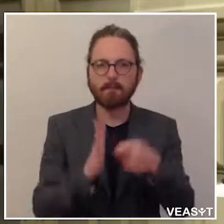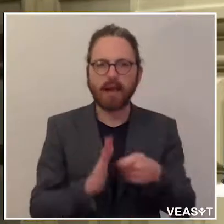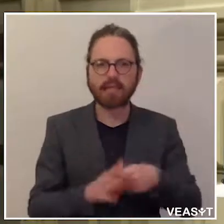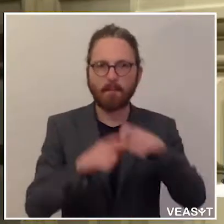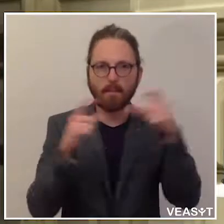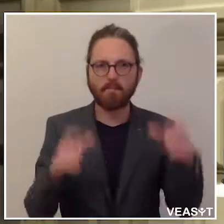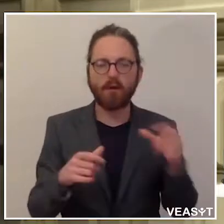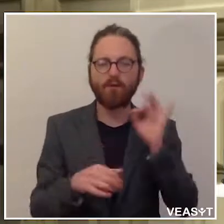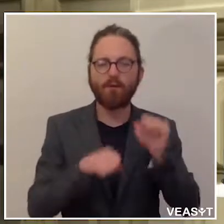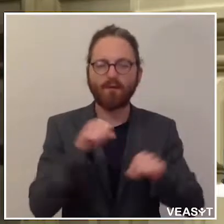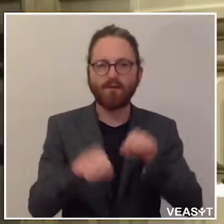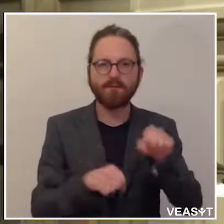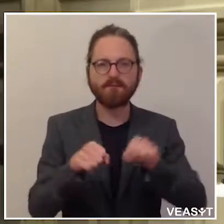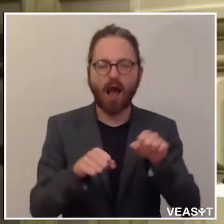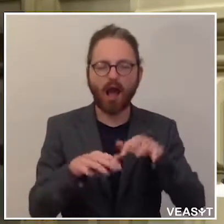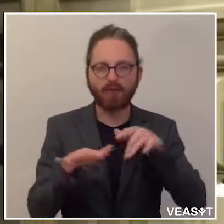pacchetto